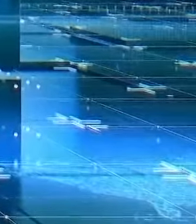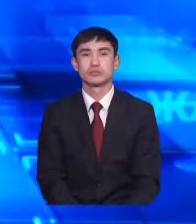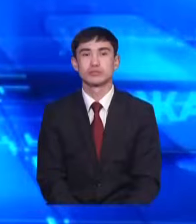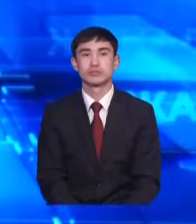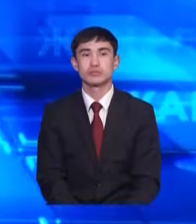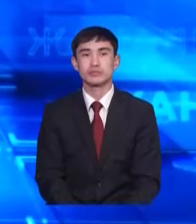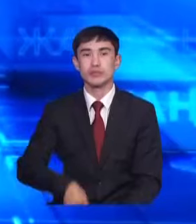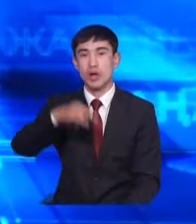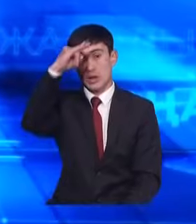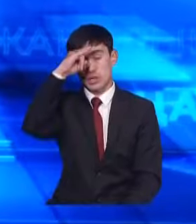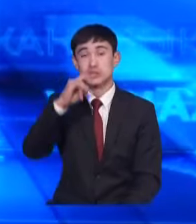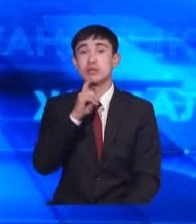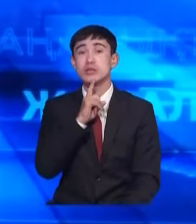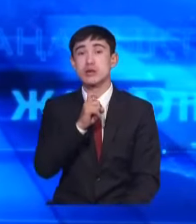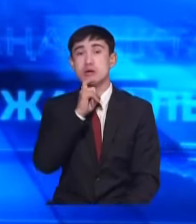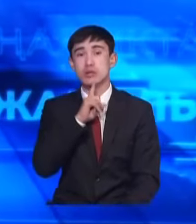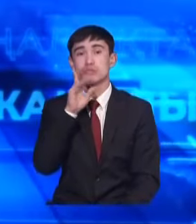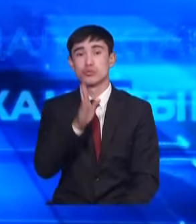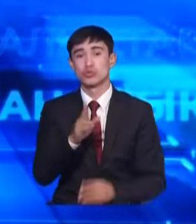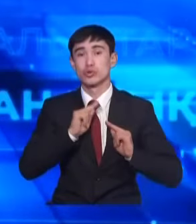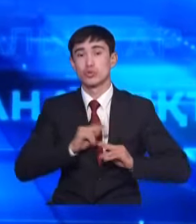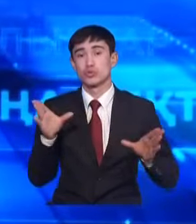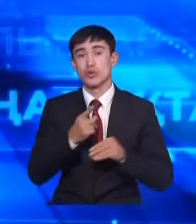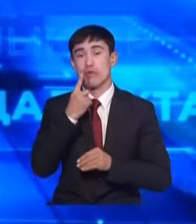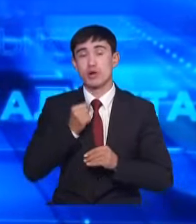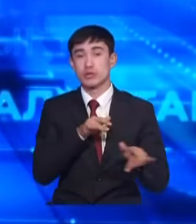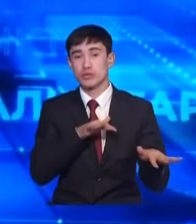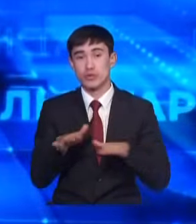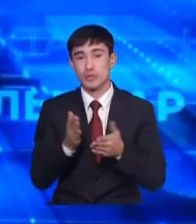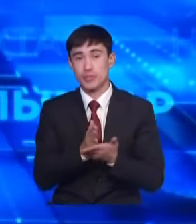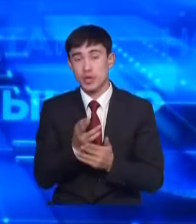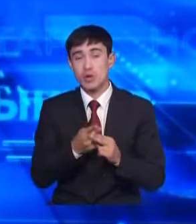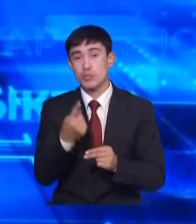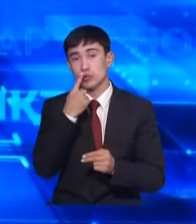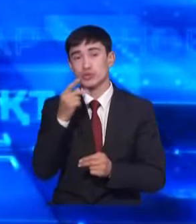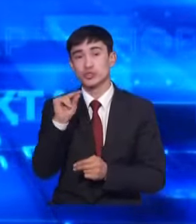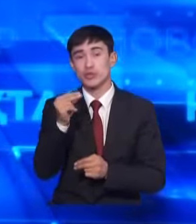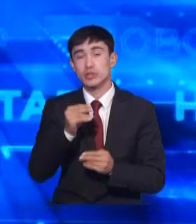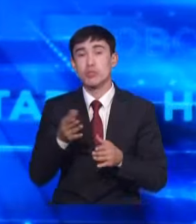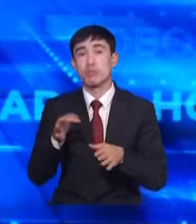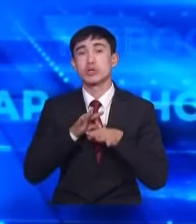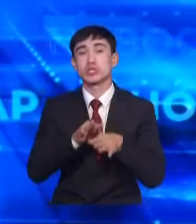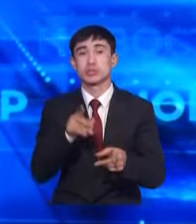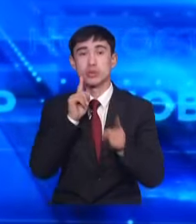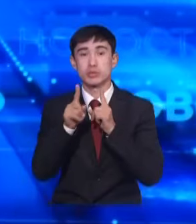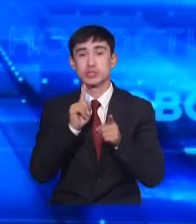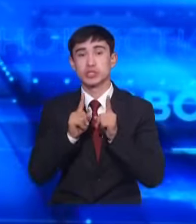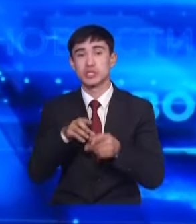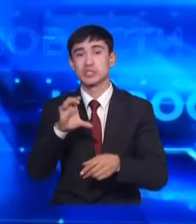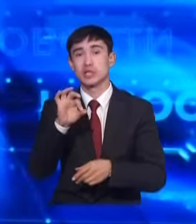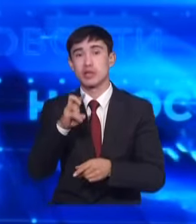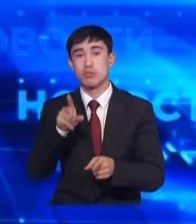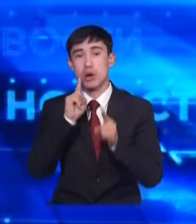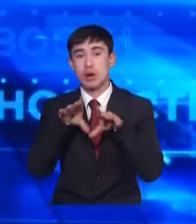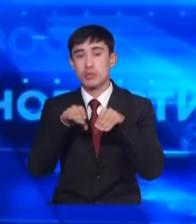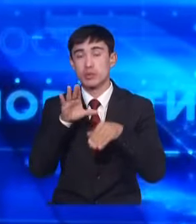тсу Казахстан и Катар намерены сотрудничать в военной сфере в минувший четверг на прошедшем пленарном заседании Сената